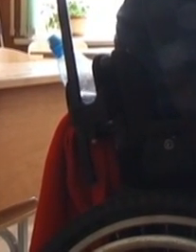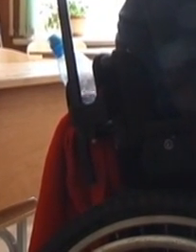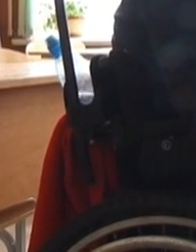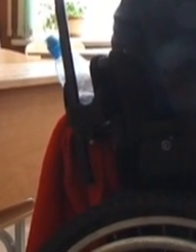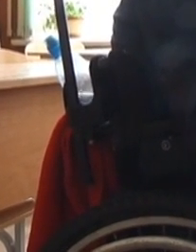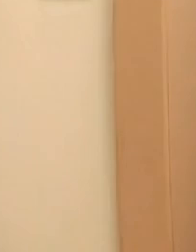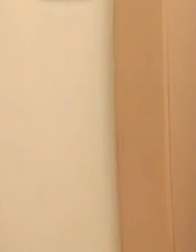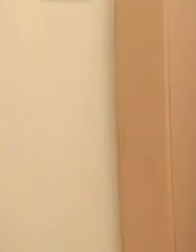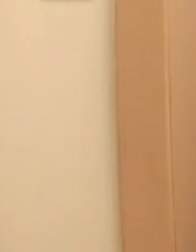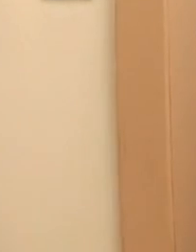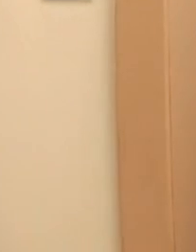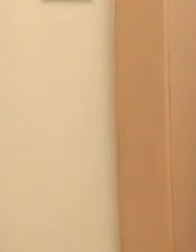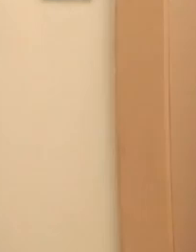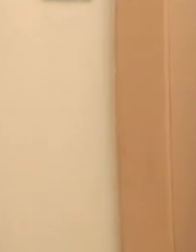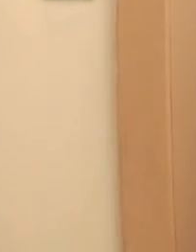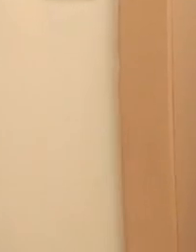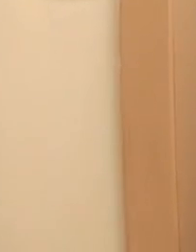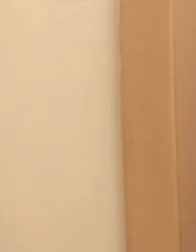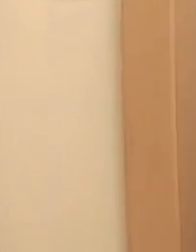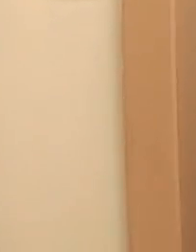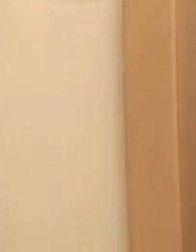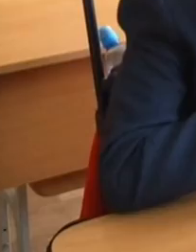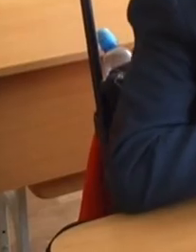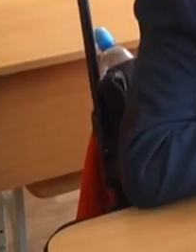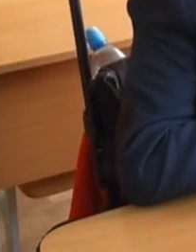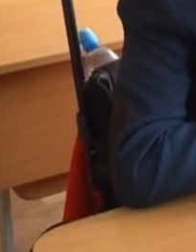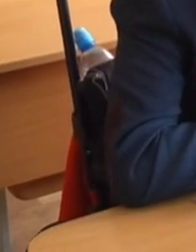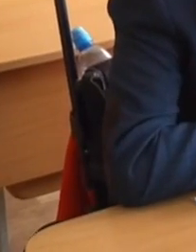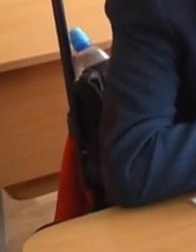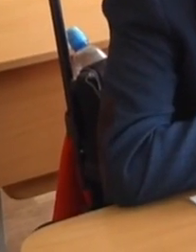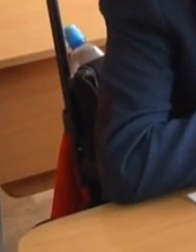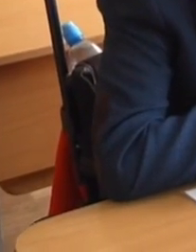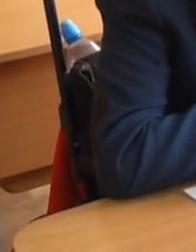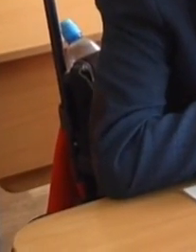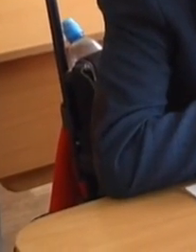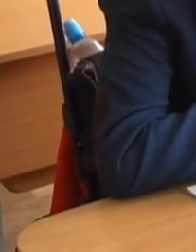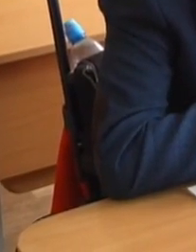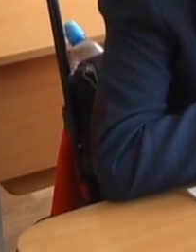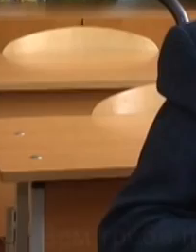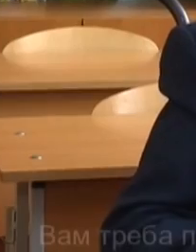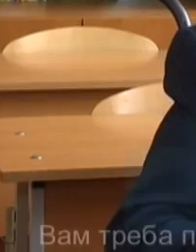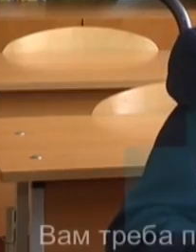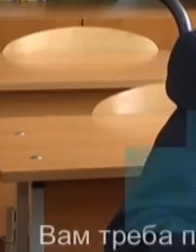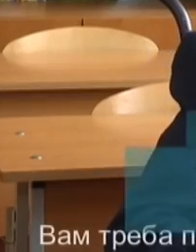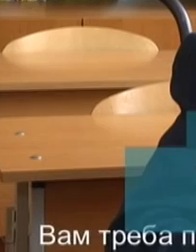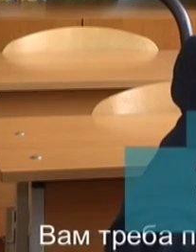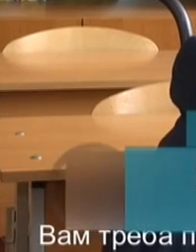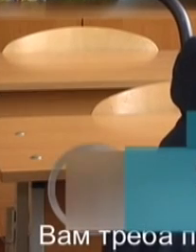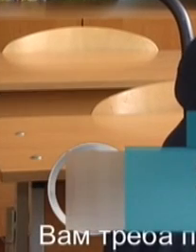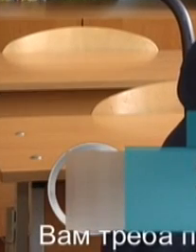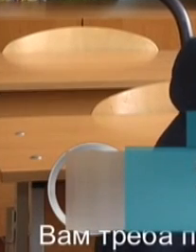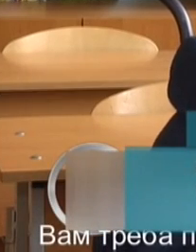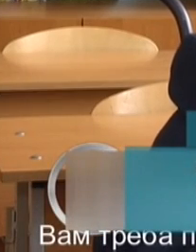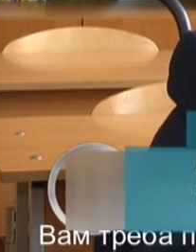пересування з одного класу в інший дитина може користуватись ліфтом. Юнак каже, клас не дуже мирний та вчитись у ньому можна. Вам треба